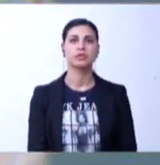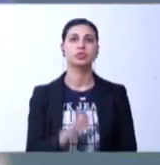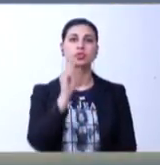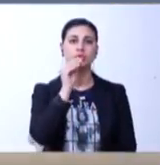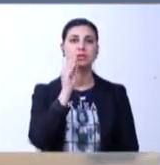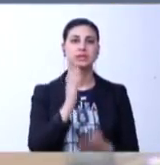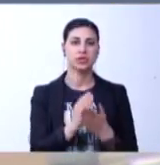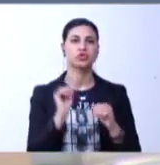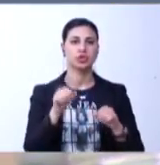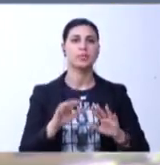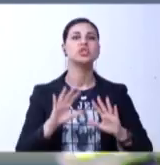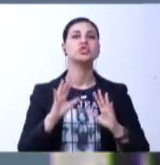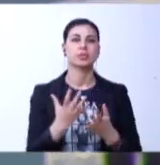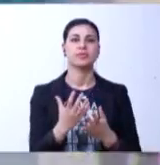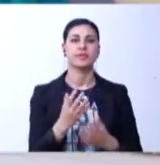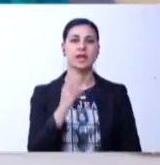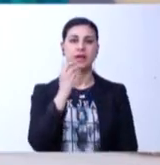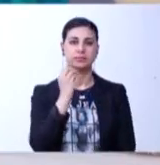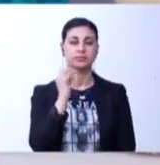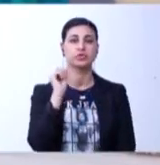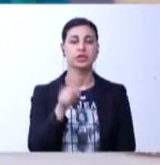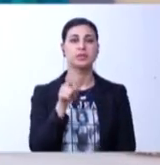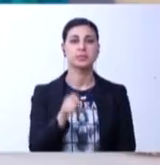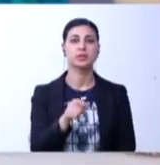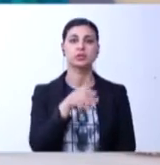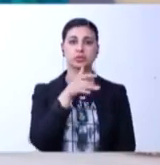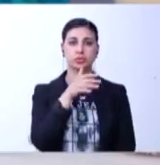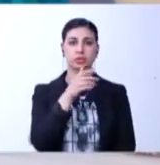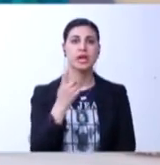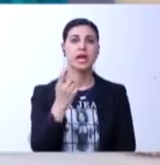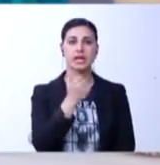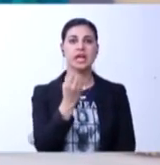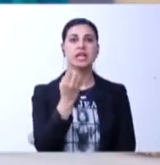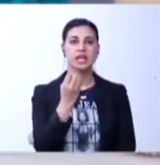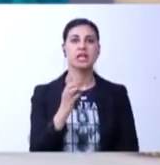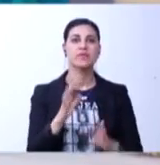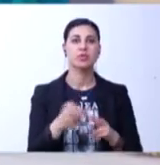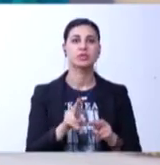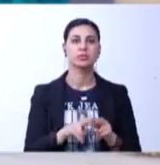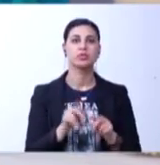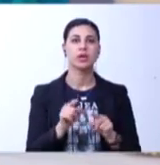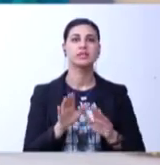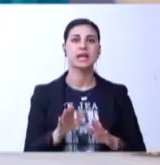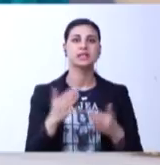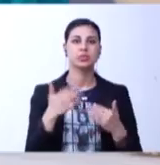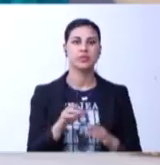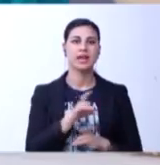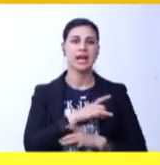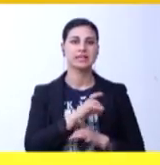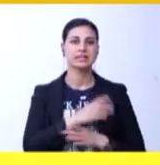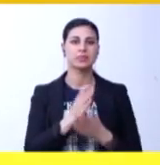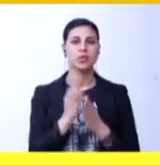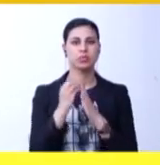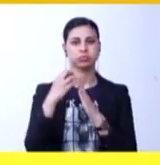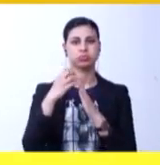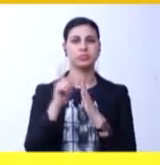არის, შეიძლება შემთხვევით მოხდეს. შემთხვევით თუ მოხდა, შეიძლება იმ კვირის განმავლობაში კიდევ მოხდეს, იმიტომ რომ ის ადგილი უკვე